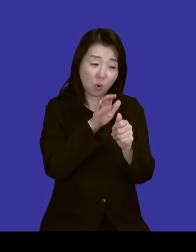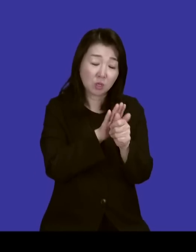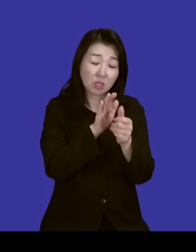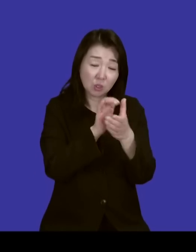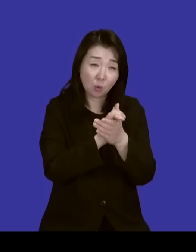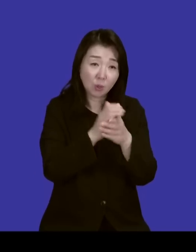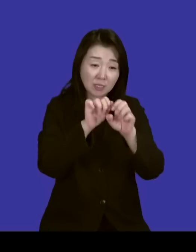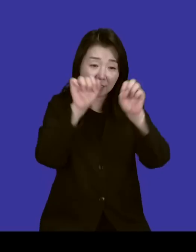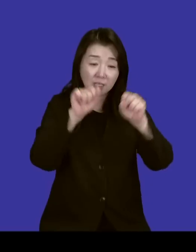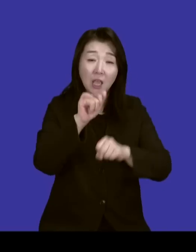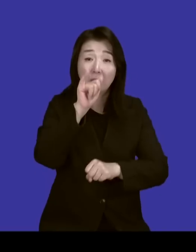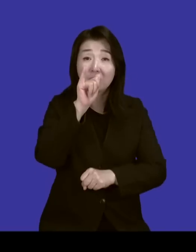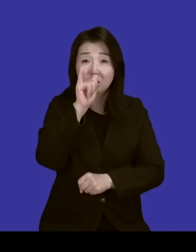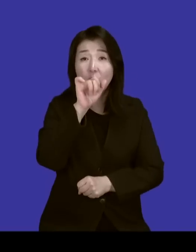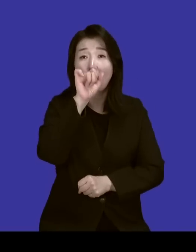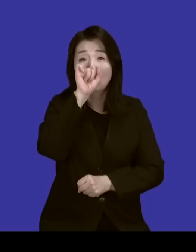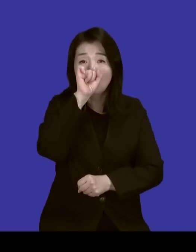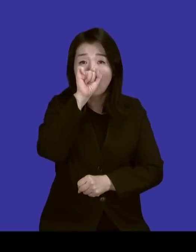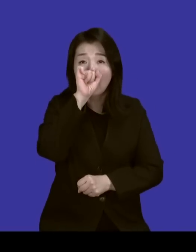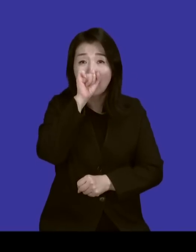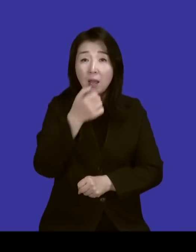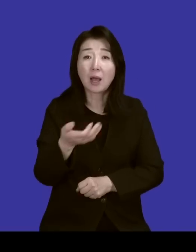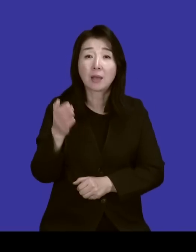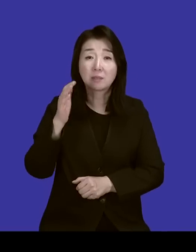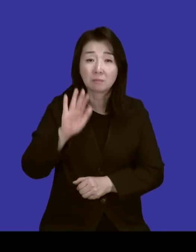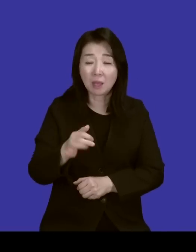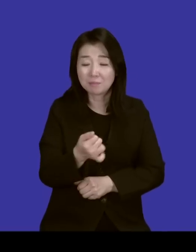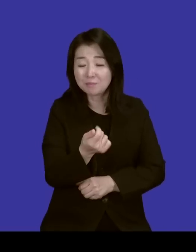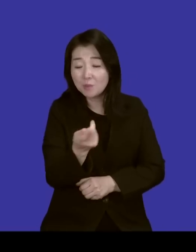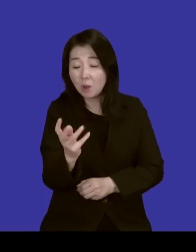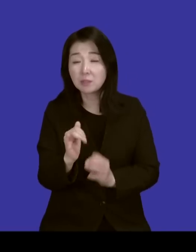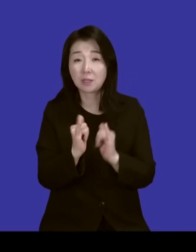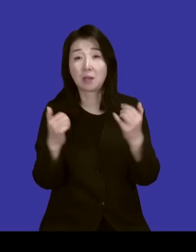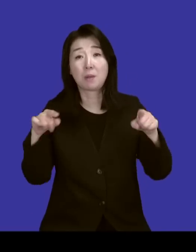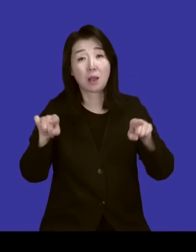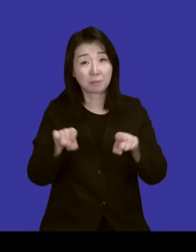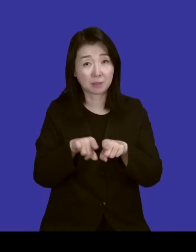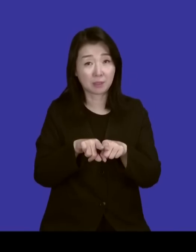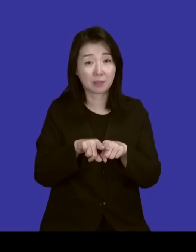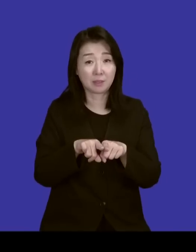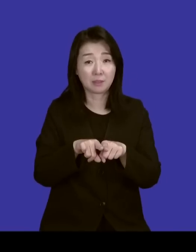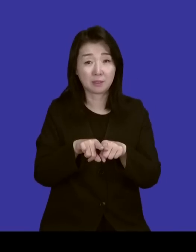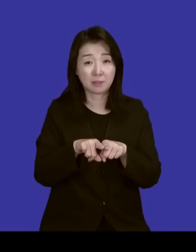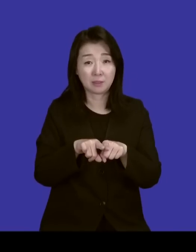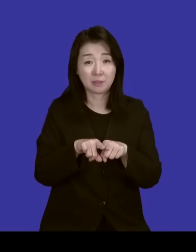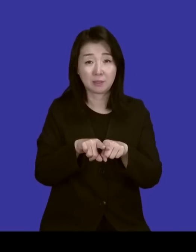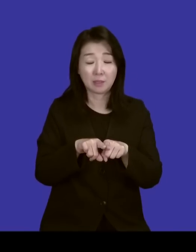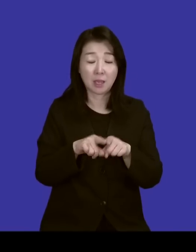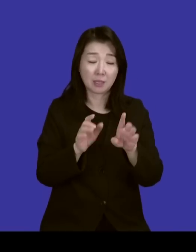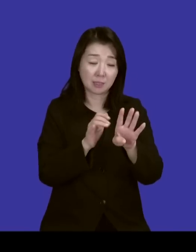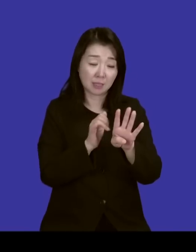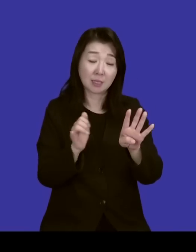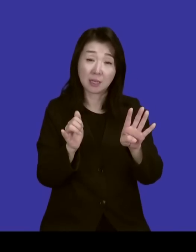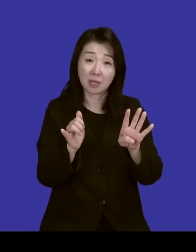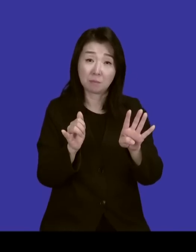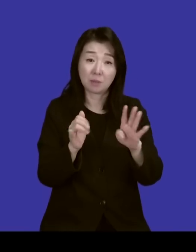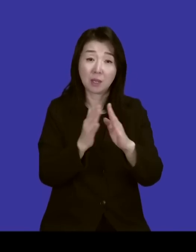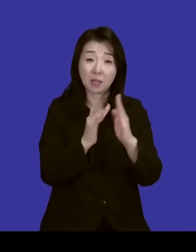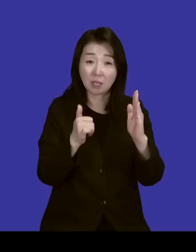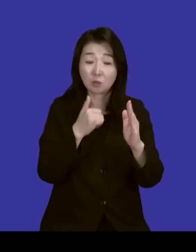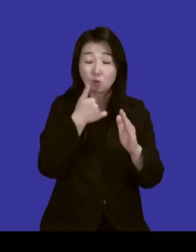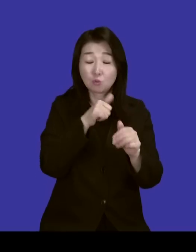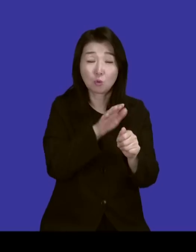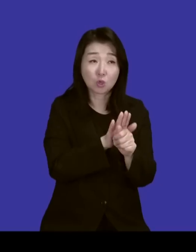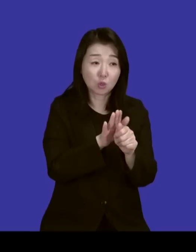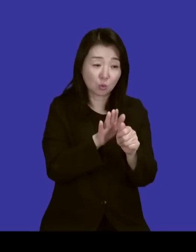좋고 그렇지 않더라도 또 몇 사람이 같이 이렇게 나 한 4사람이 가족이 중보기도 팀이